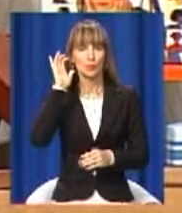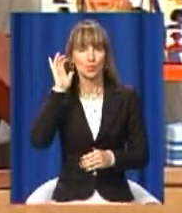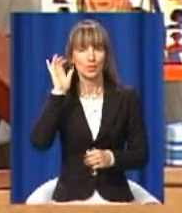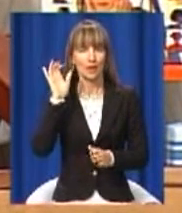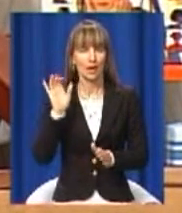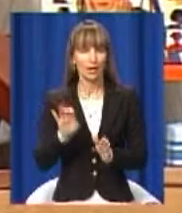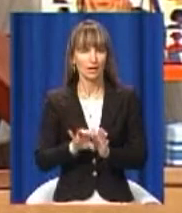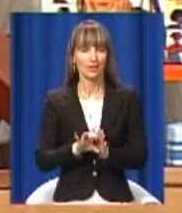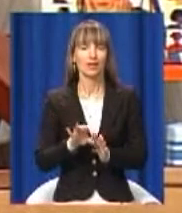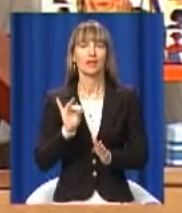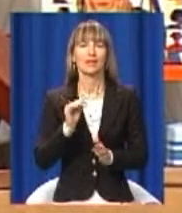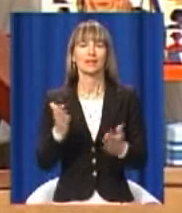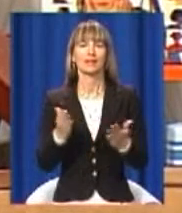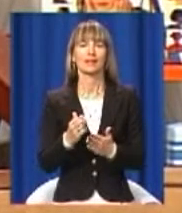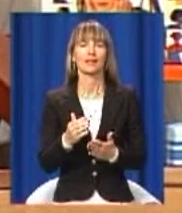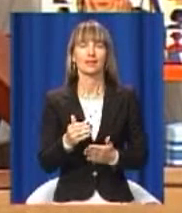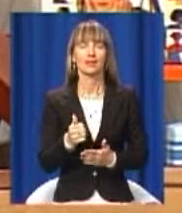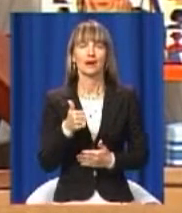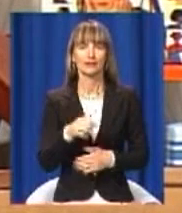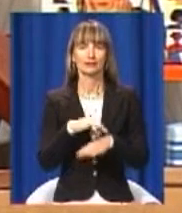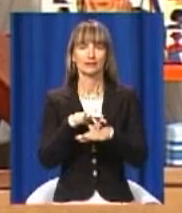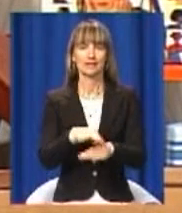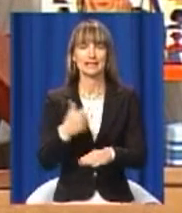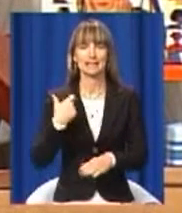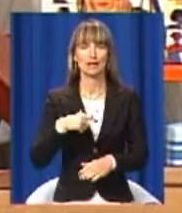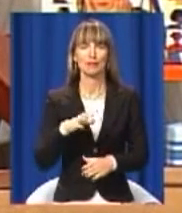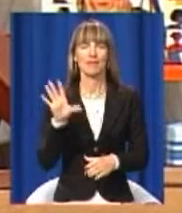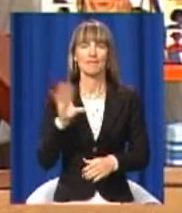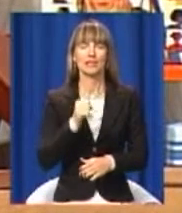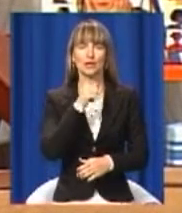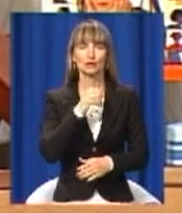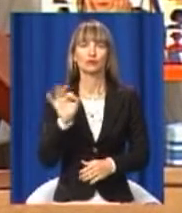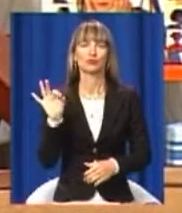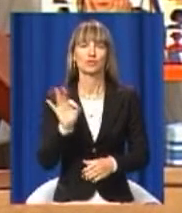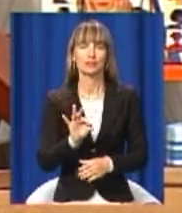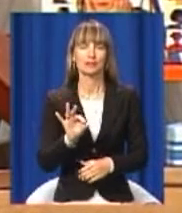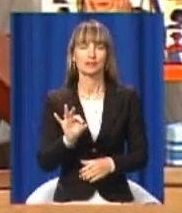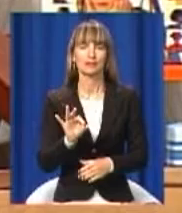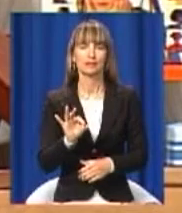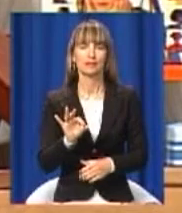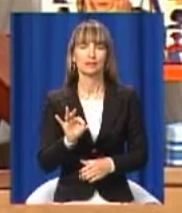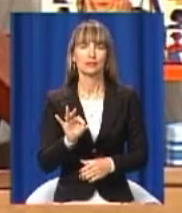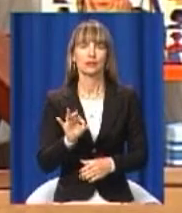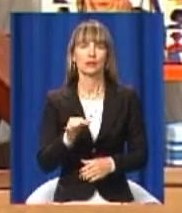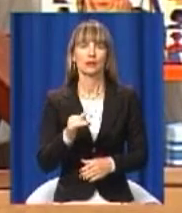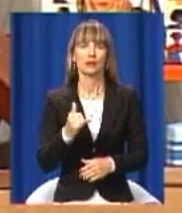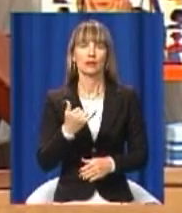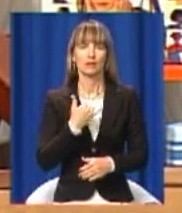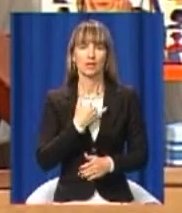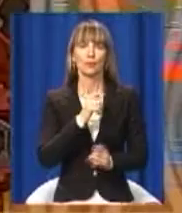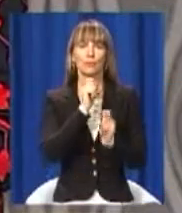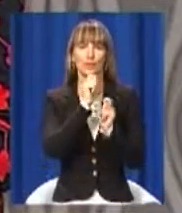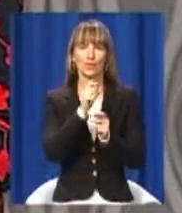найслухняні та які добре себе поводили увесь рік. Але найчастіше у нас зараз даруються подарунки всім